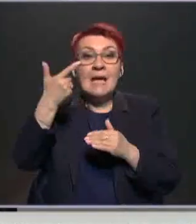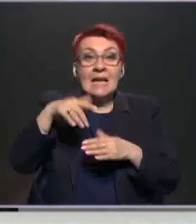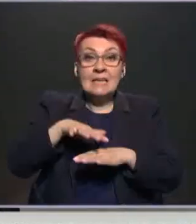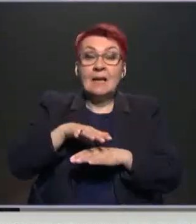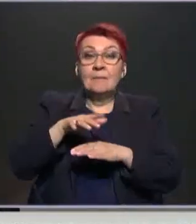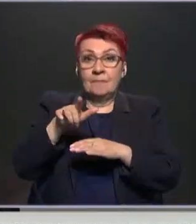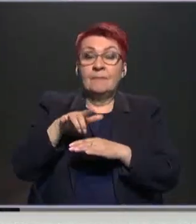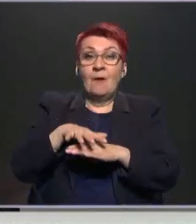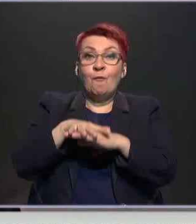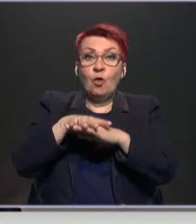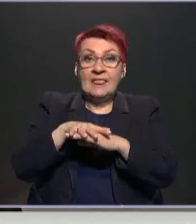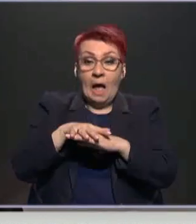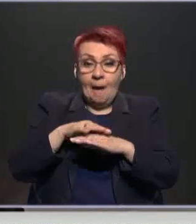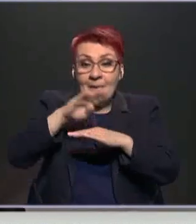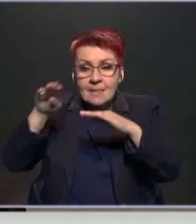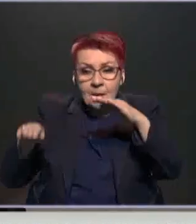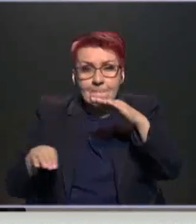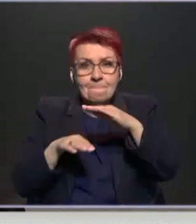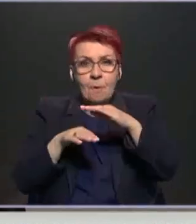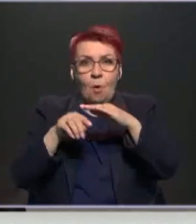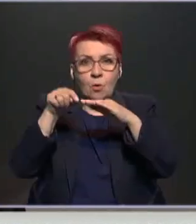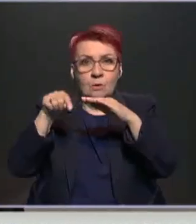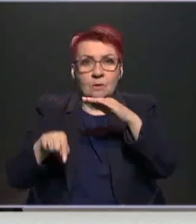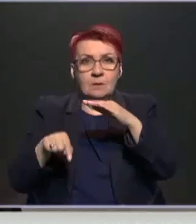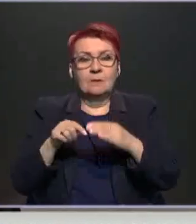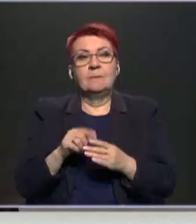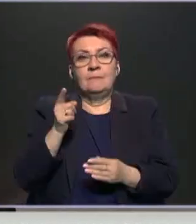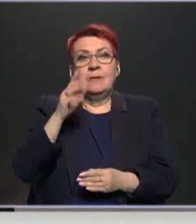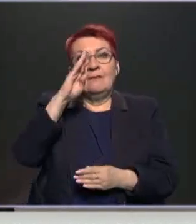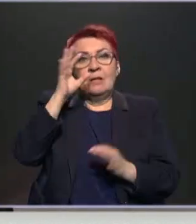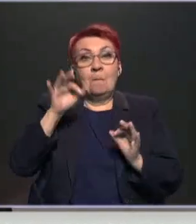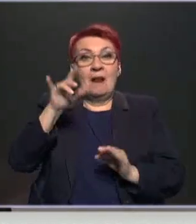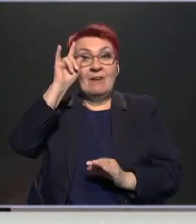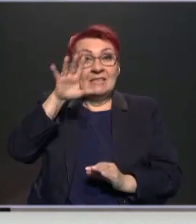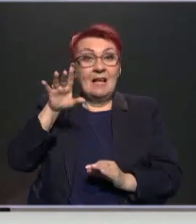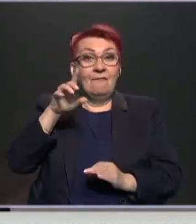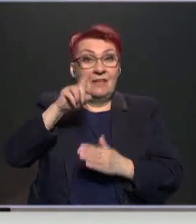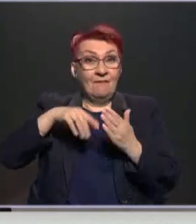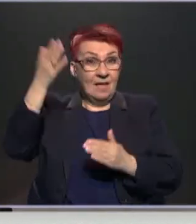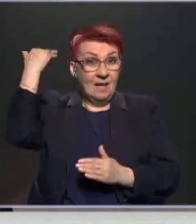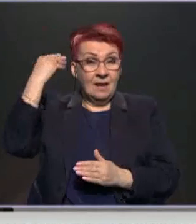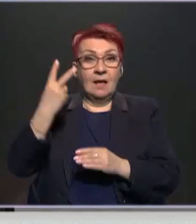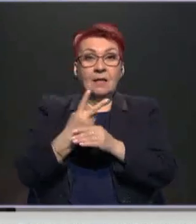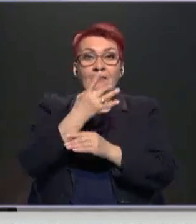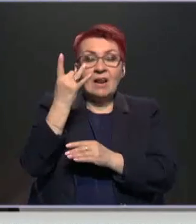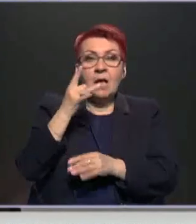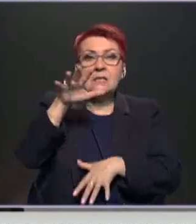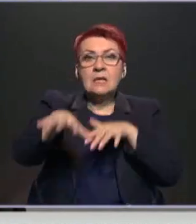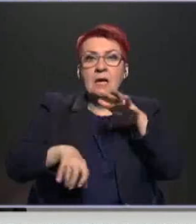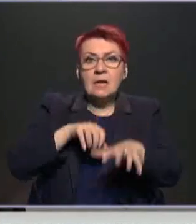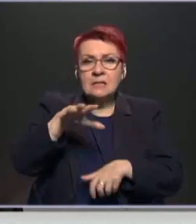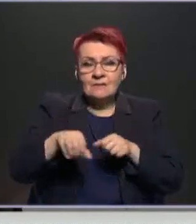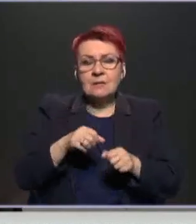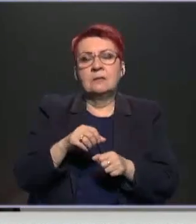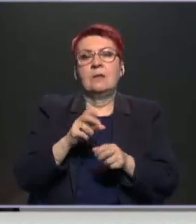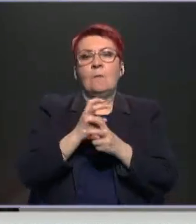собора. И это засвидетельствовано даже, собственно, врагами православной веры, когда два раза монастырь разорялся, мощи перевозились